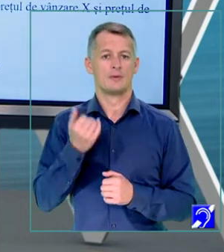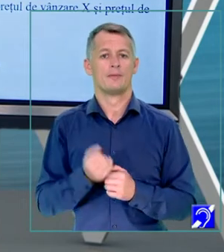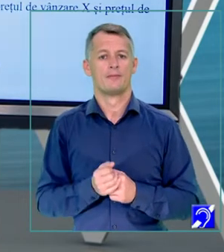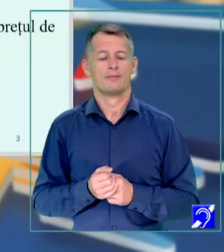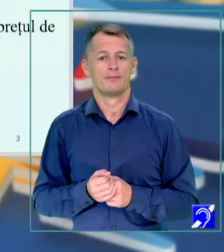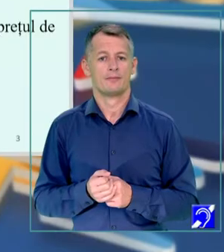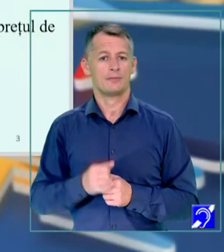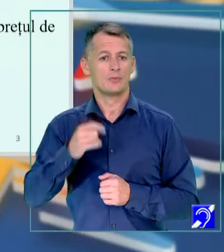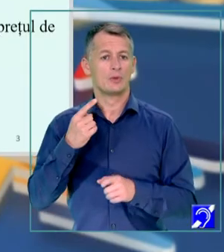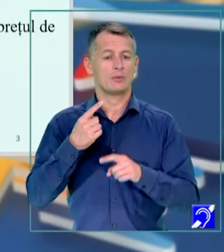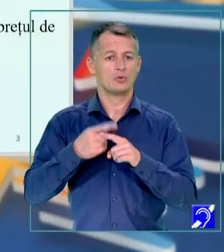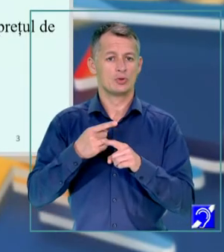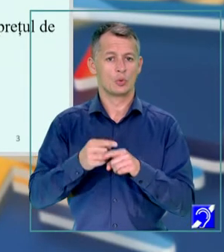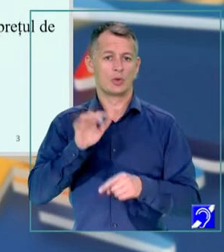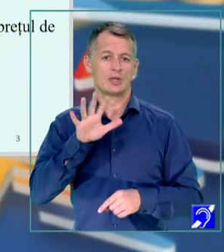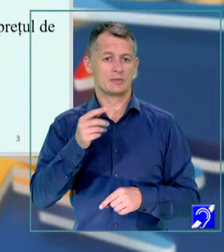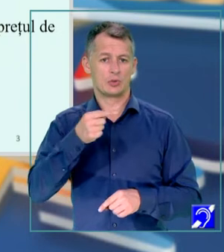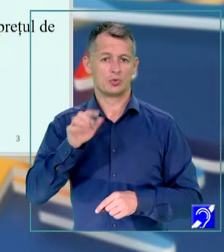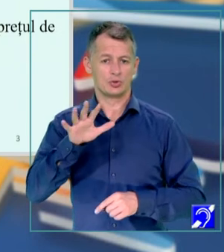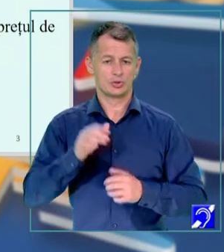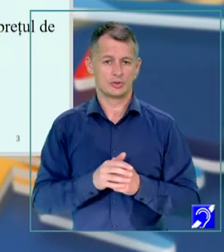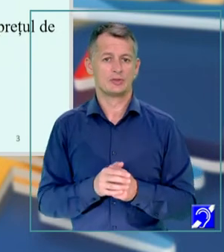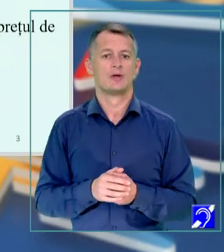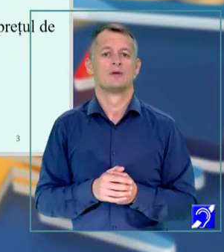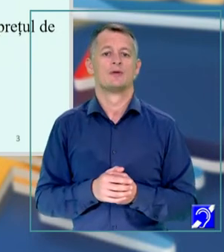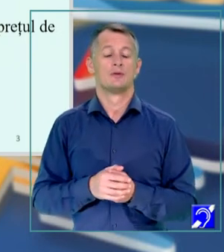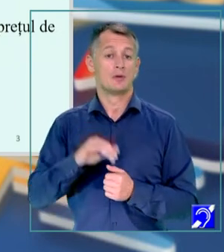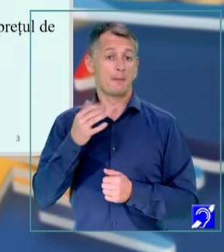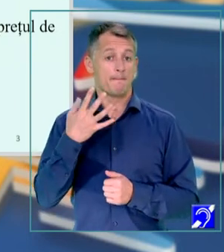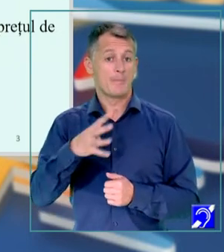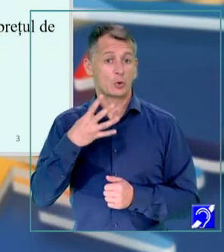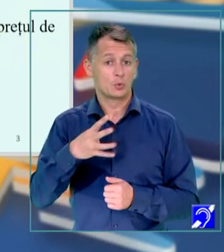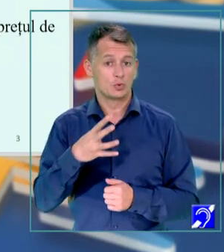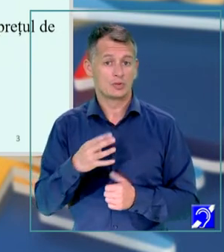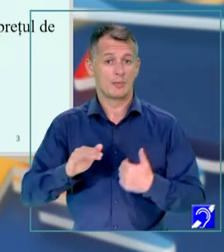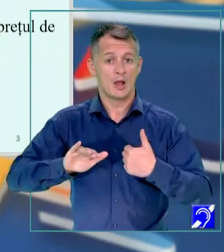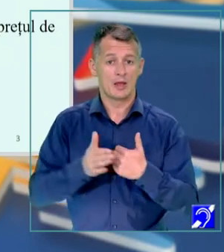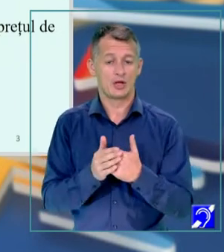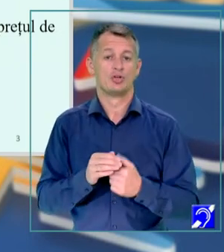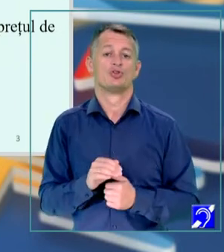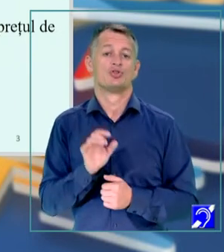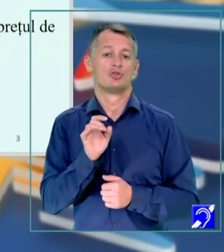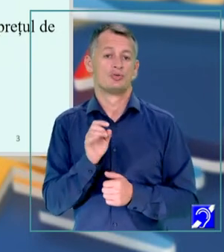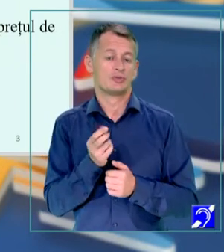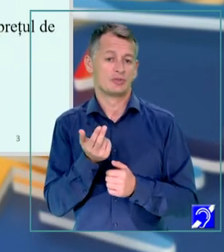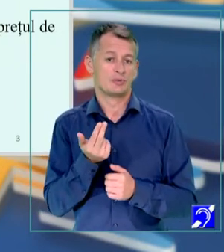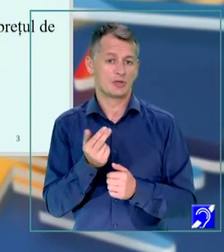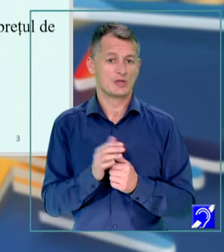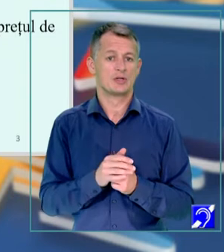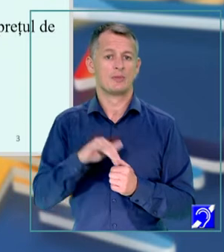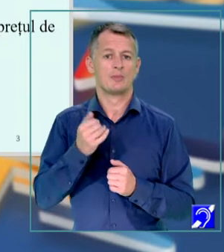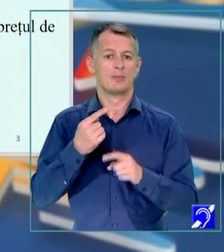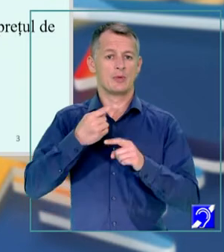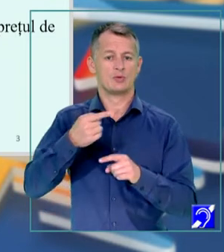x paranteză x minus 5 adică dând factor pe 400 400 pe lângă 15 minute expresie de gradul întâi